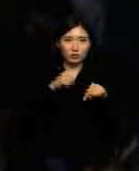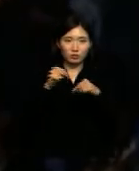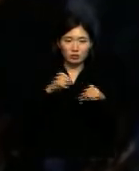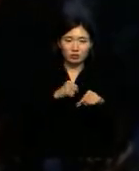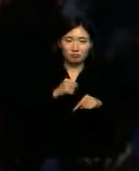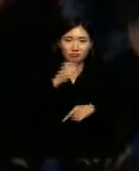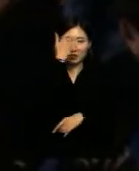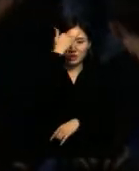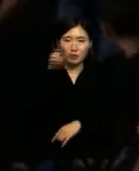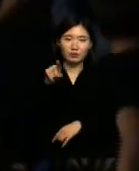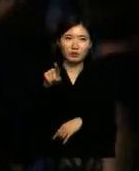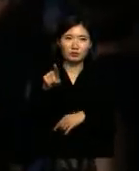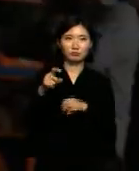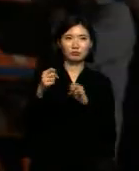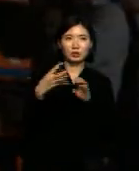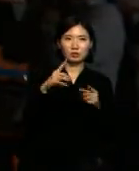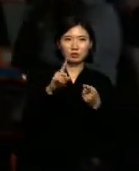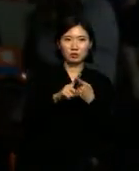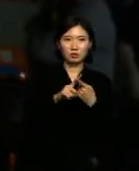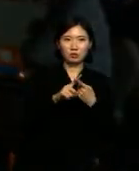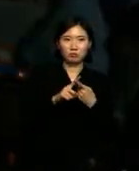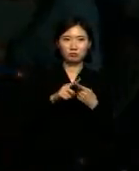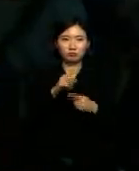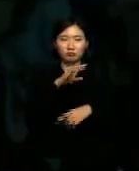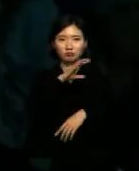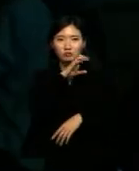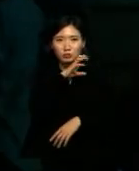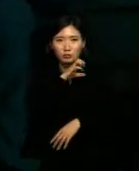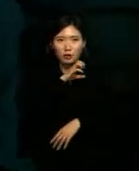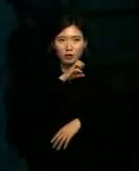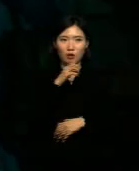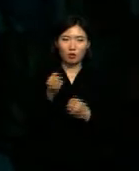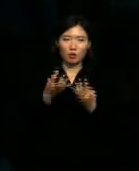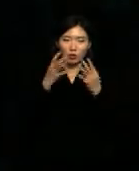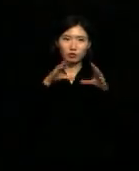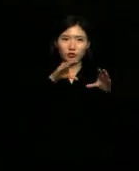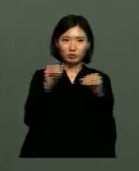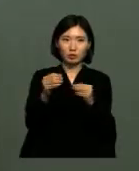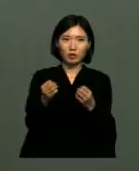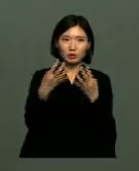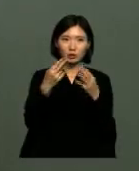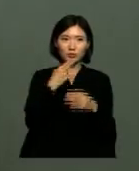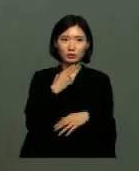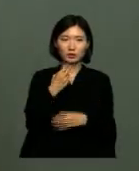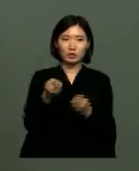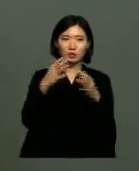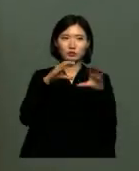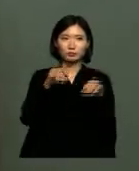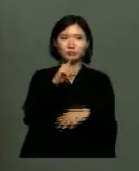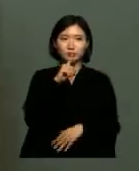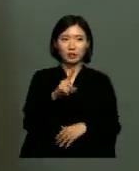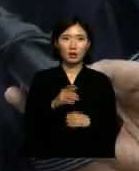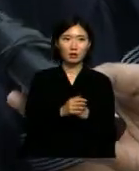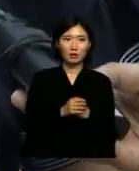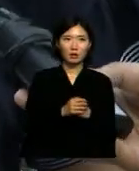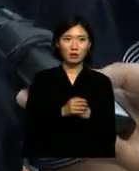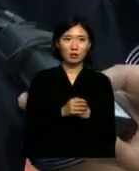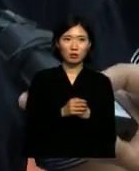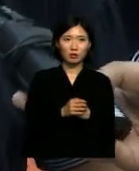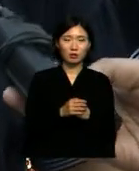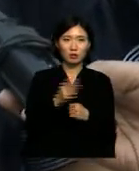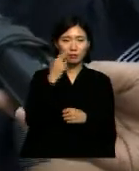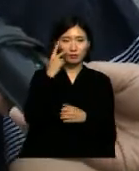대응에 불만을 터뜨립니다. 공연 중단에 대한 설명과 사과 없이 행사가 중단됐다는 겁니다. 미군 뭐